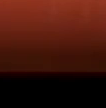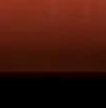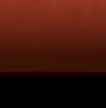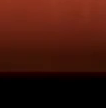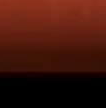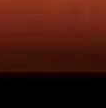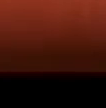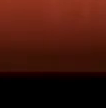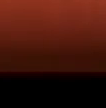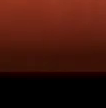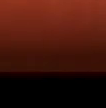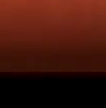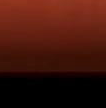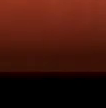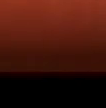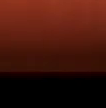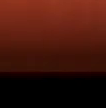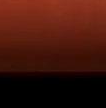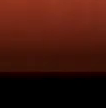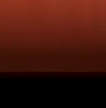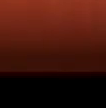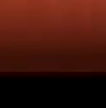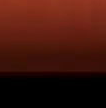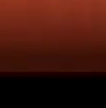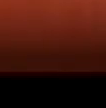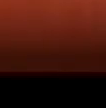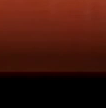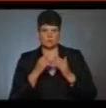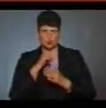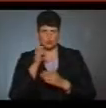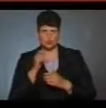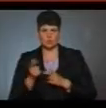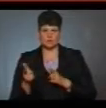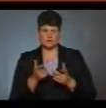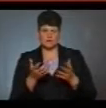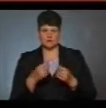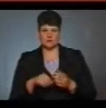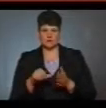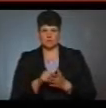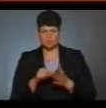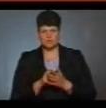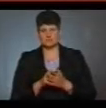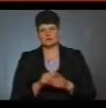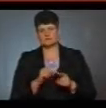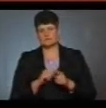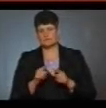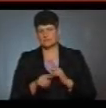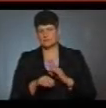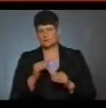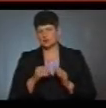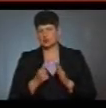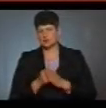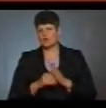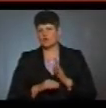Мої вітання всім, хто зараз з нами. 69% опитаних українців готові взяти участь у дострокових виборах до Верховної